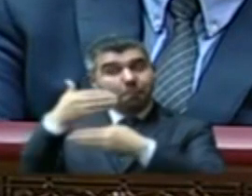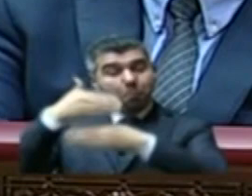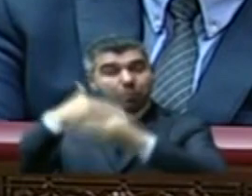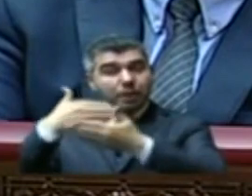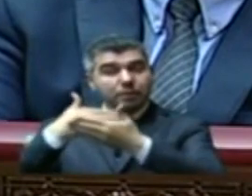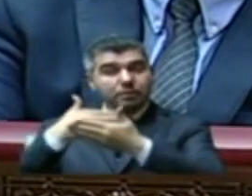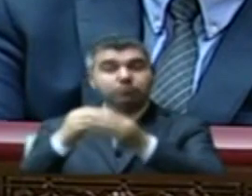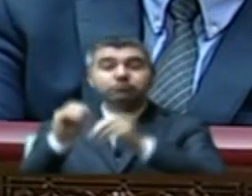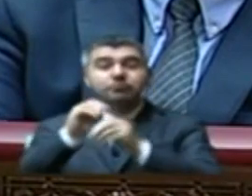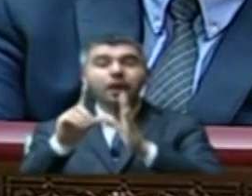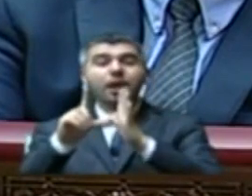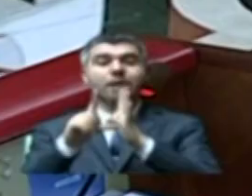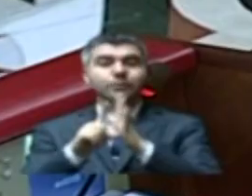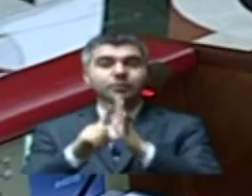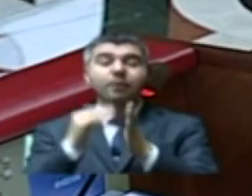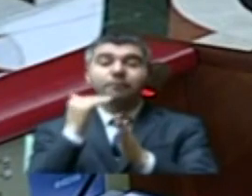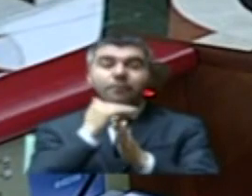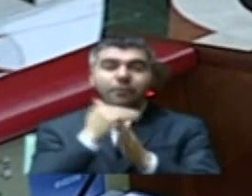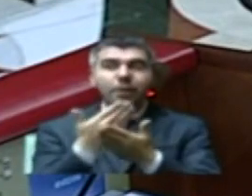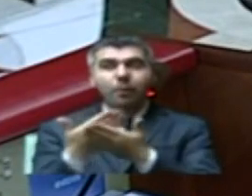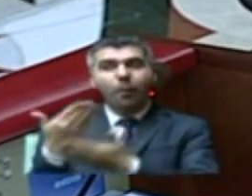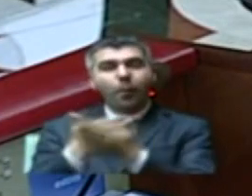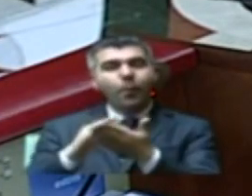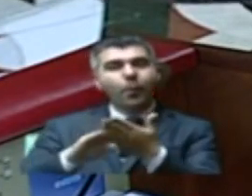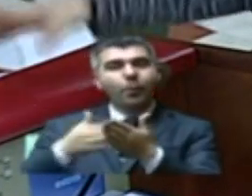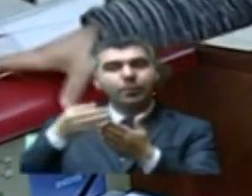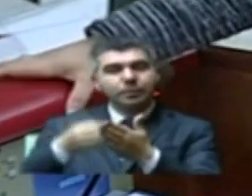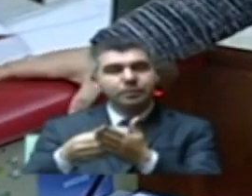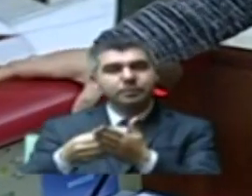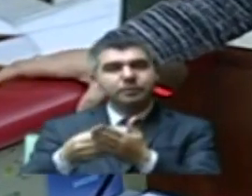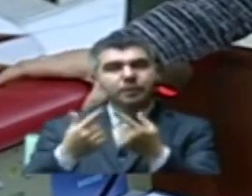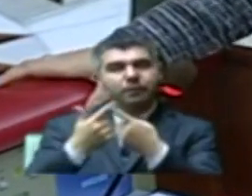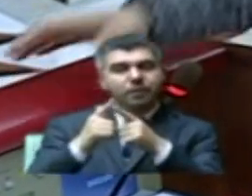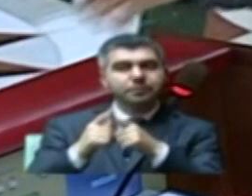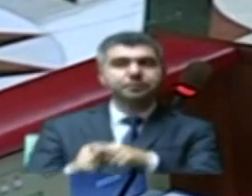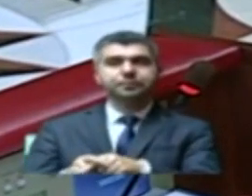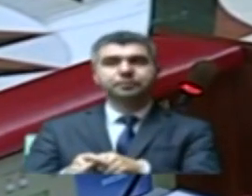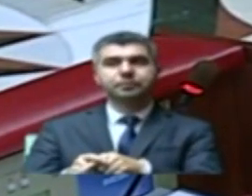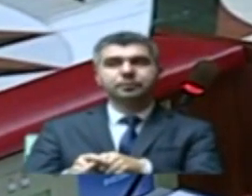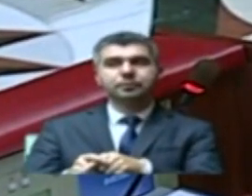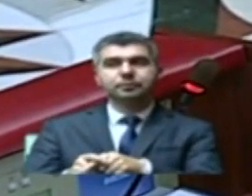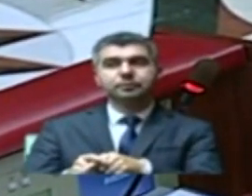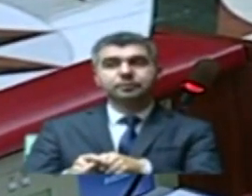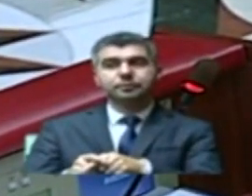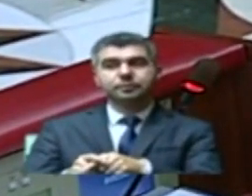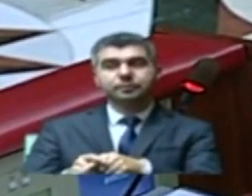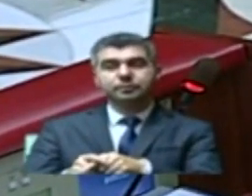كيكون كذلك تسريع الانتاج في المحطه مما يؤدي الى. وبالتالي هذا